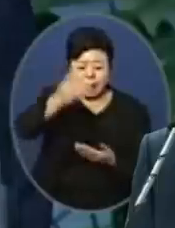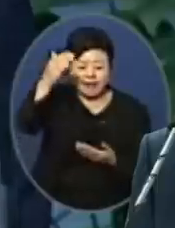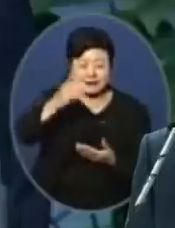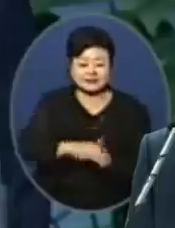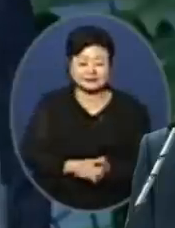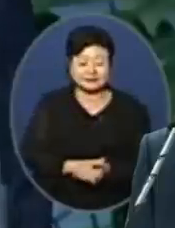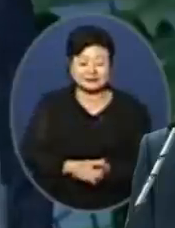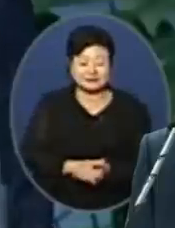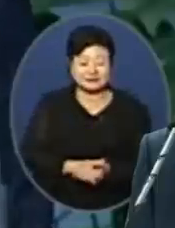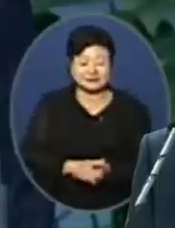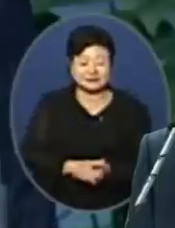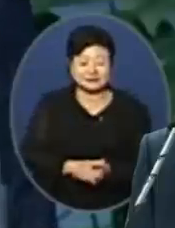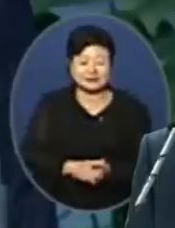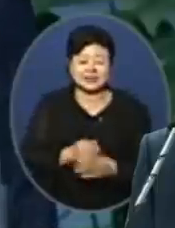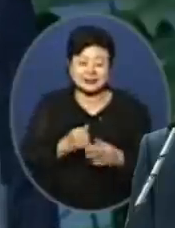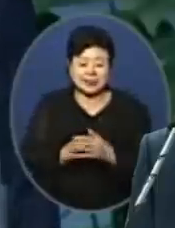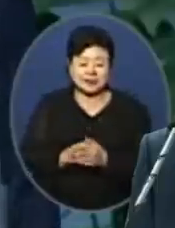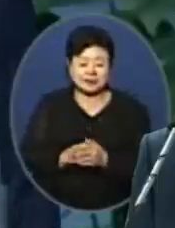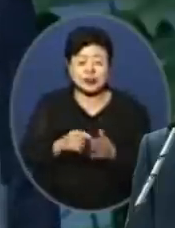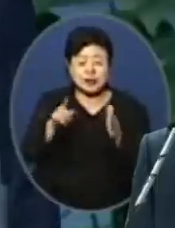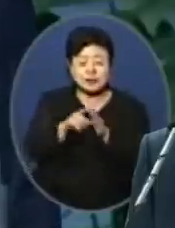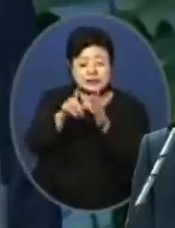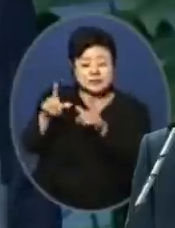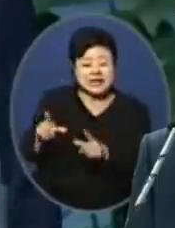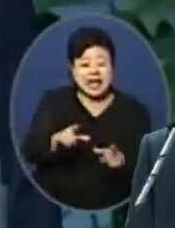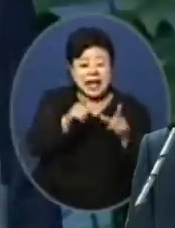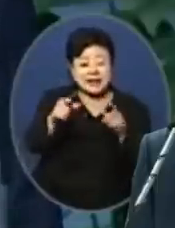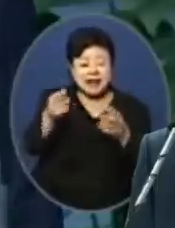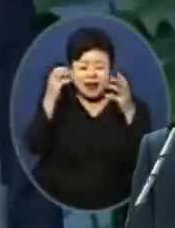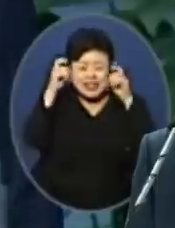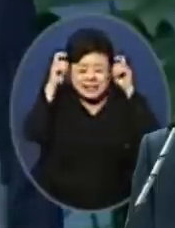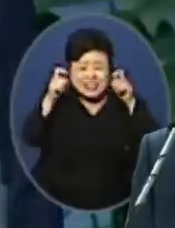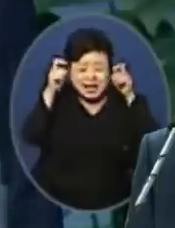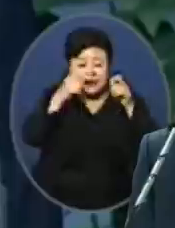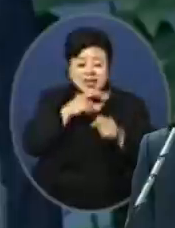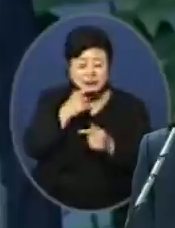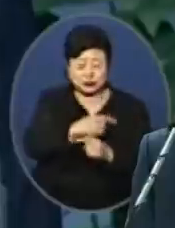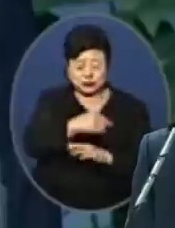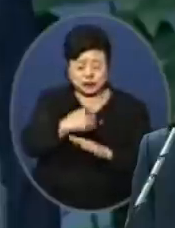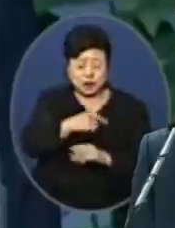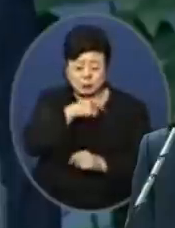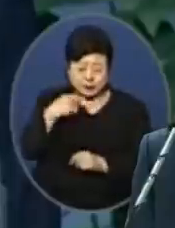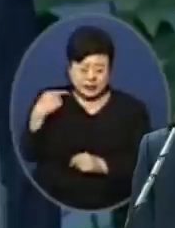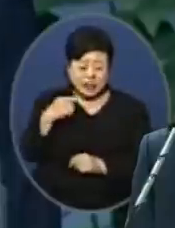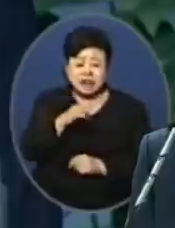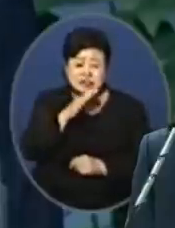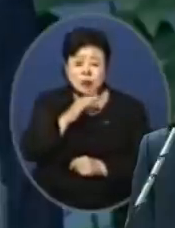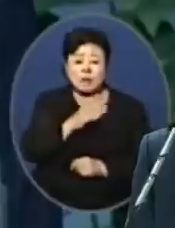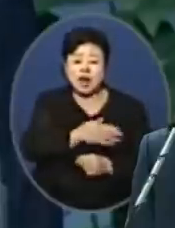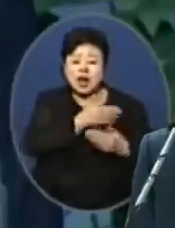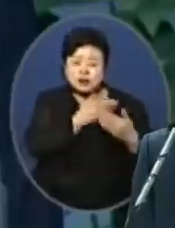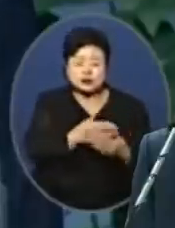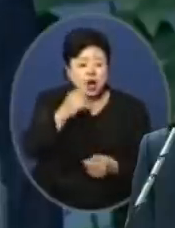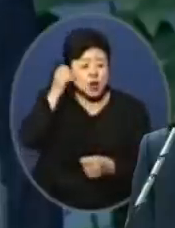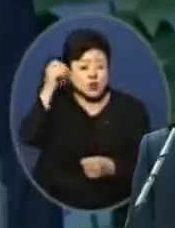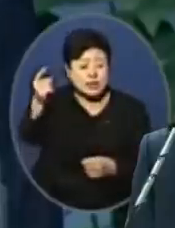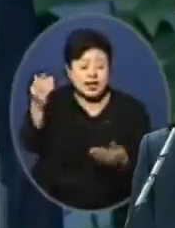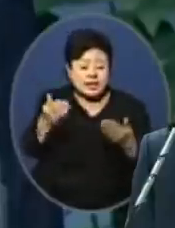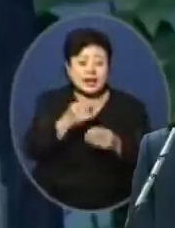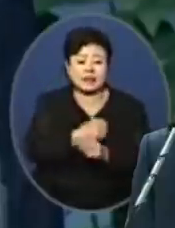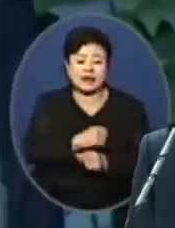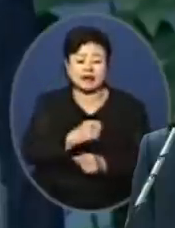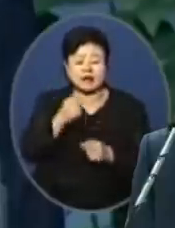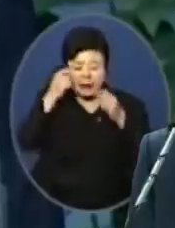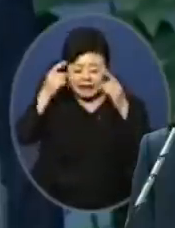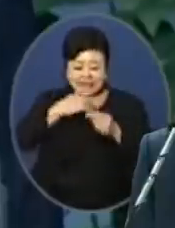물러가라. 그러므로 우리의 신앙생활에 어린 양 예수 그리스도의 피가 얼마나 위대한 일을 한다는